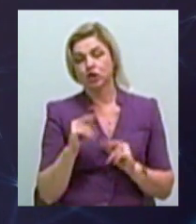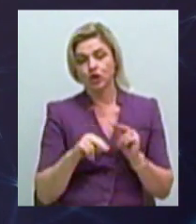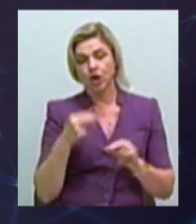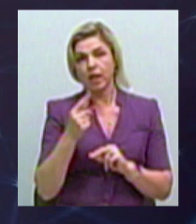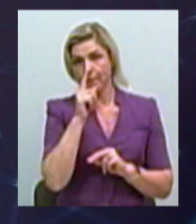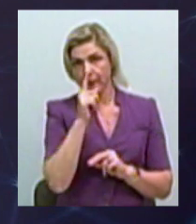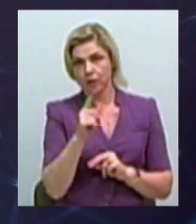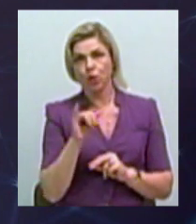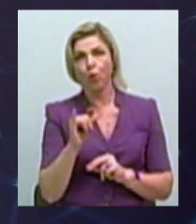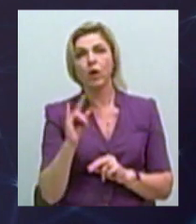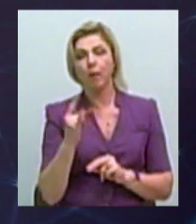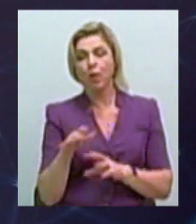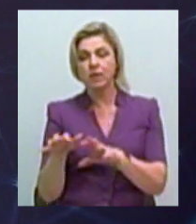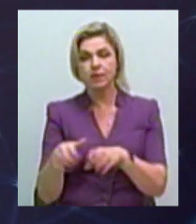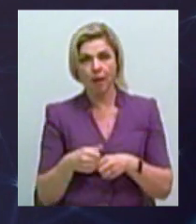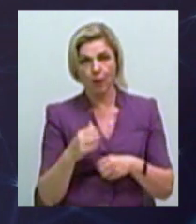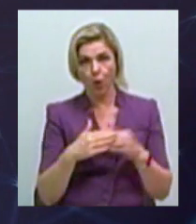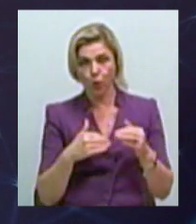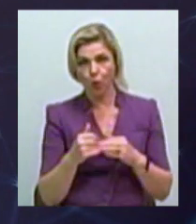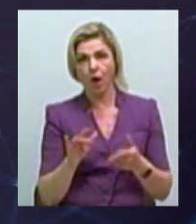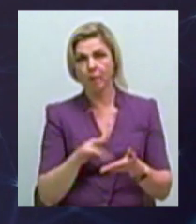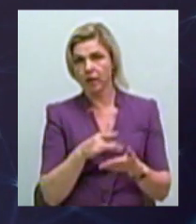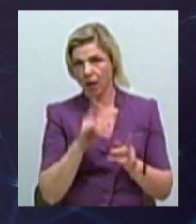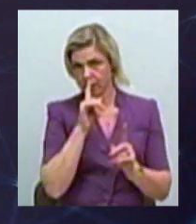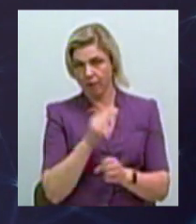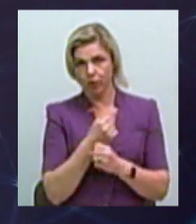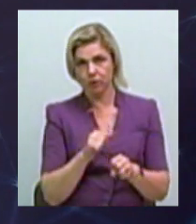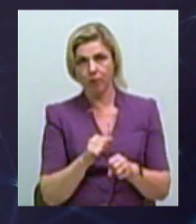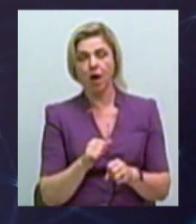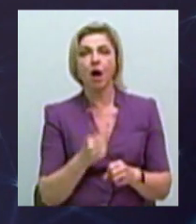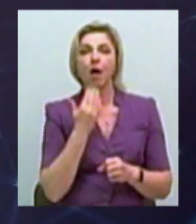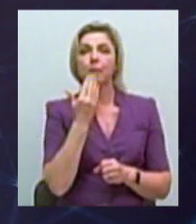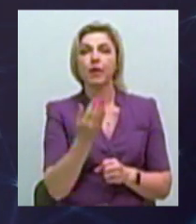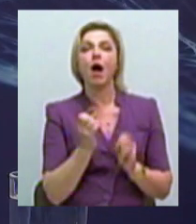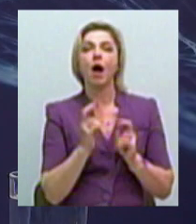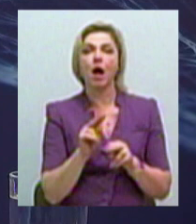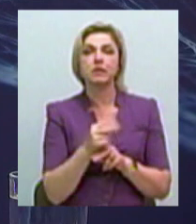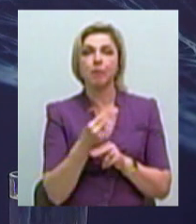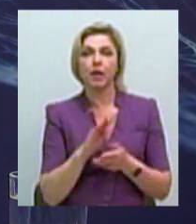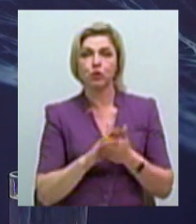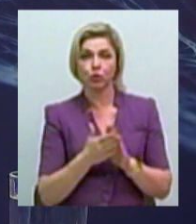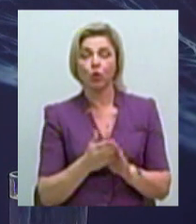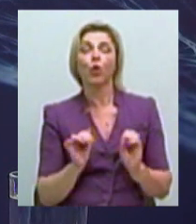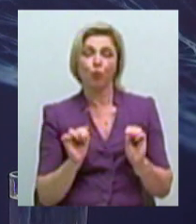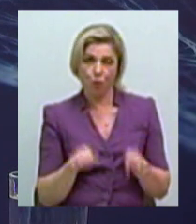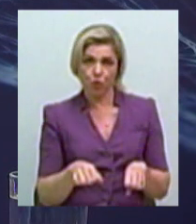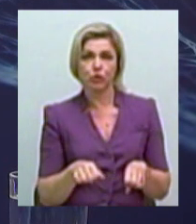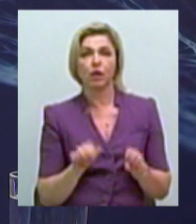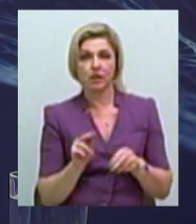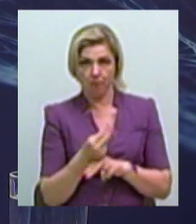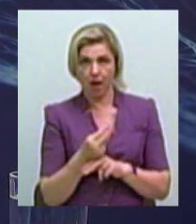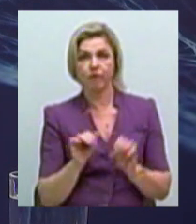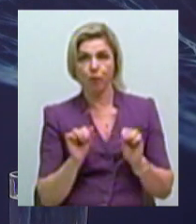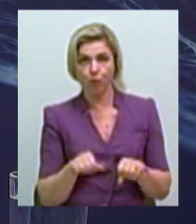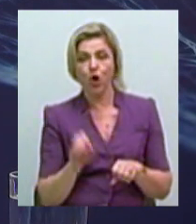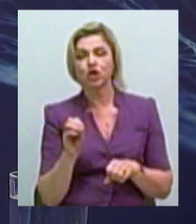місяць у дитини з рук вирвати його не можна було. А виправити ситуацію чи можна? Виправити ситуацію можна, особливо чим